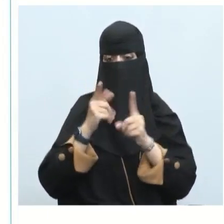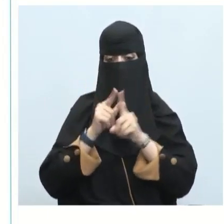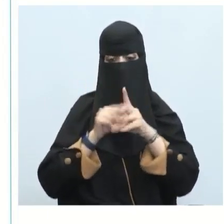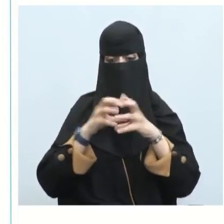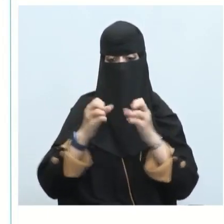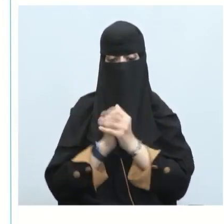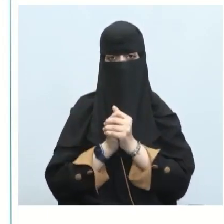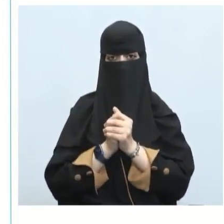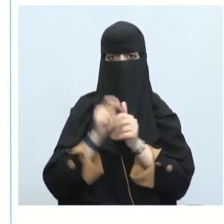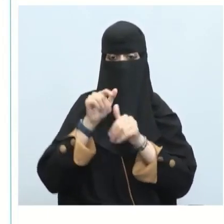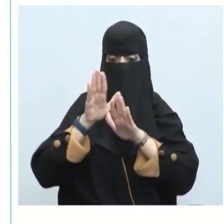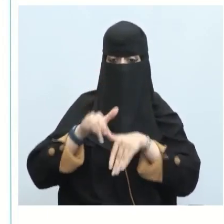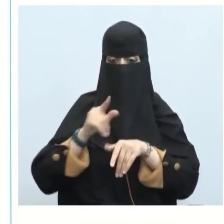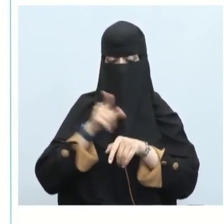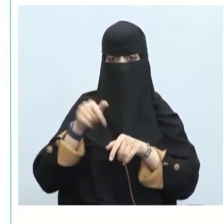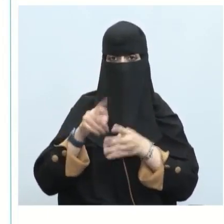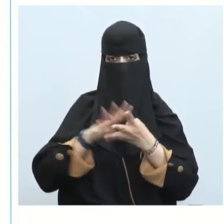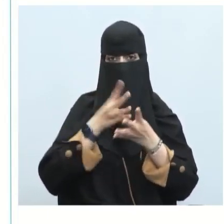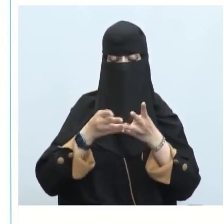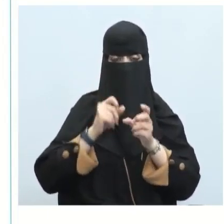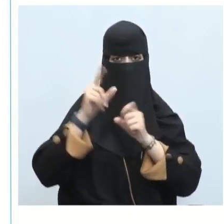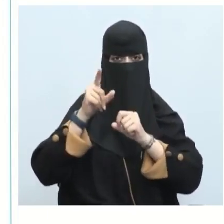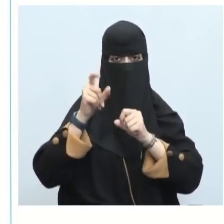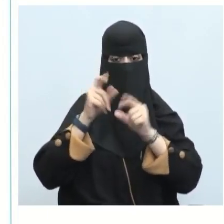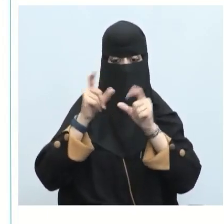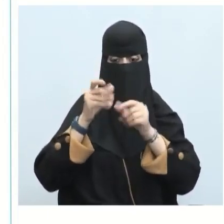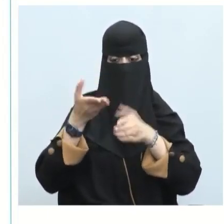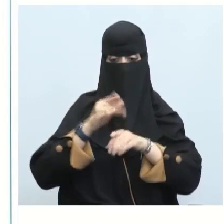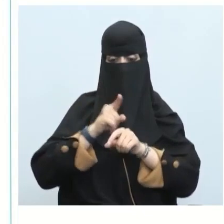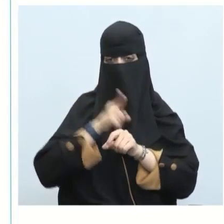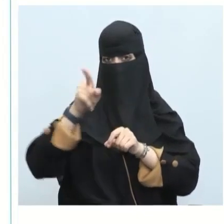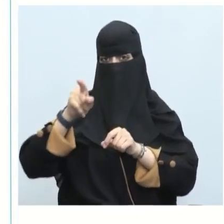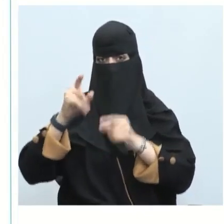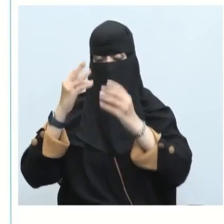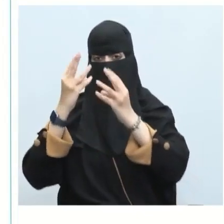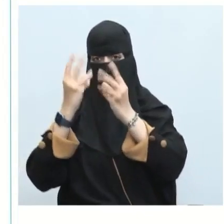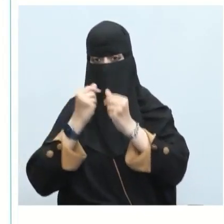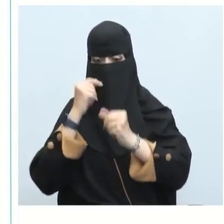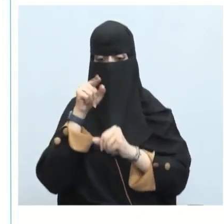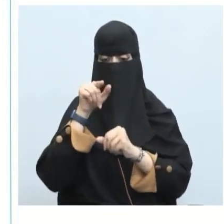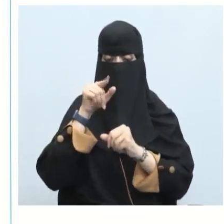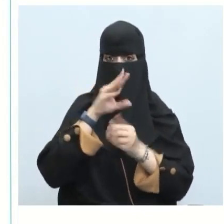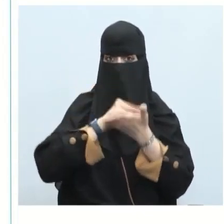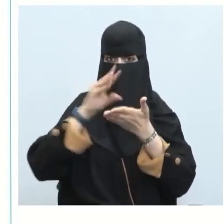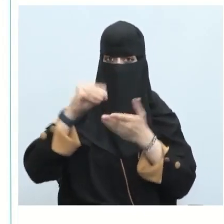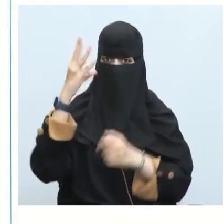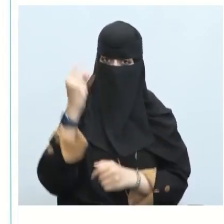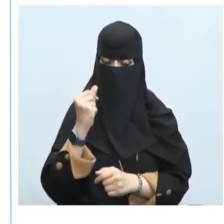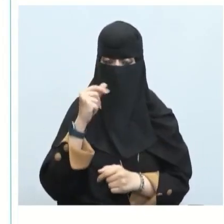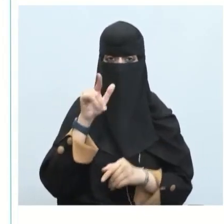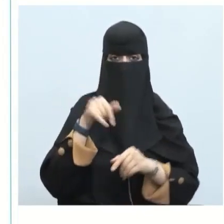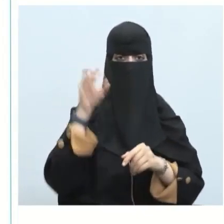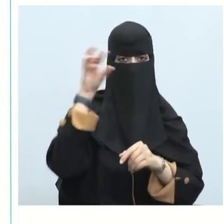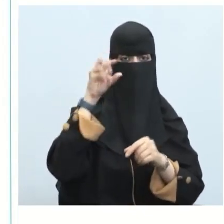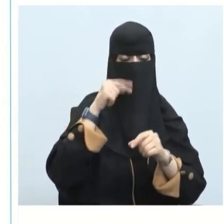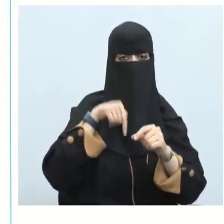العنكبوتيه التواجد على الشبكه العنكبوتيه هو التمثيل الرقمي لشركه او لعلامه